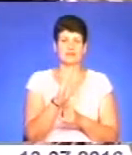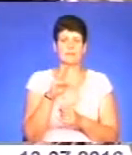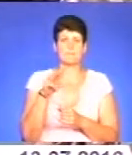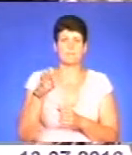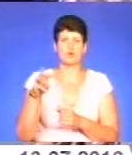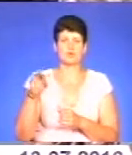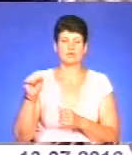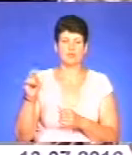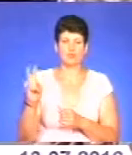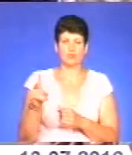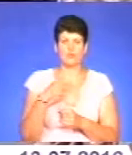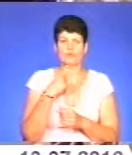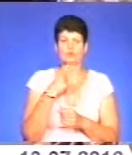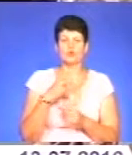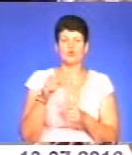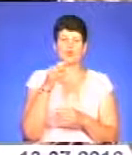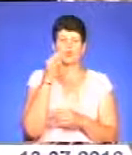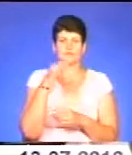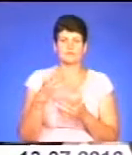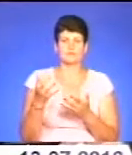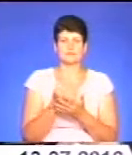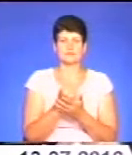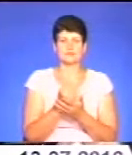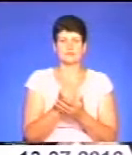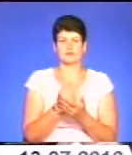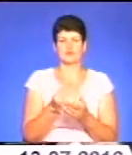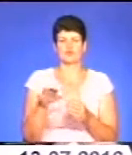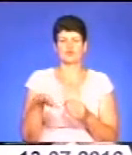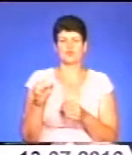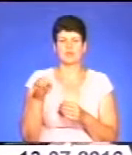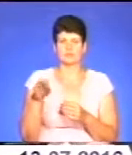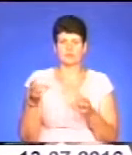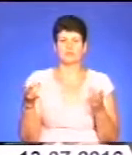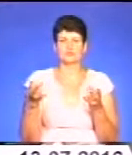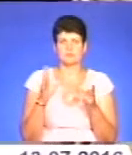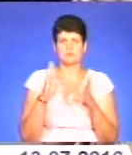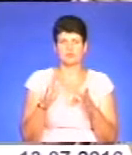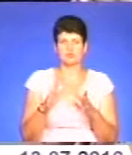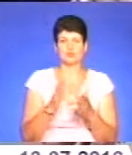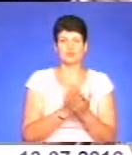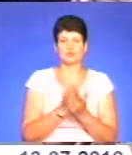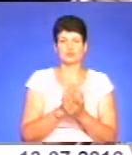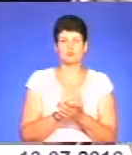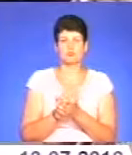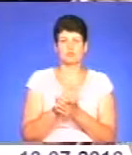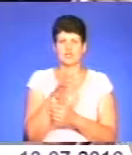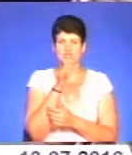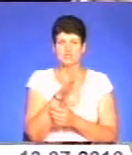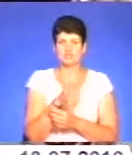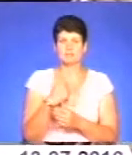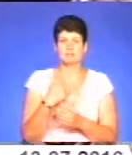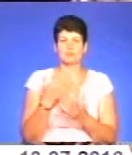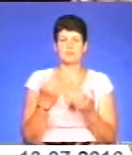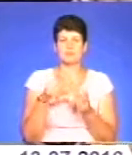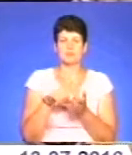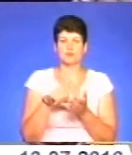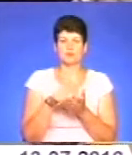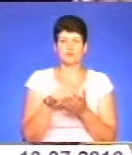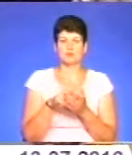переконана, що досвід, здобутий у зоні АТО, знадобиться їм на службі і у мирний час. Ми будемо безпосередньо брати участь, я